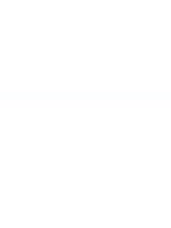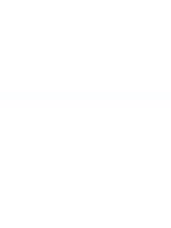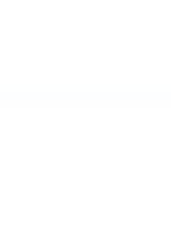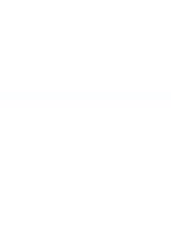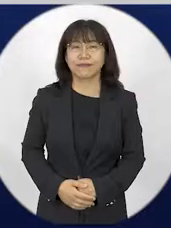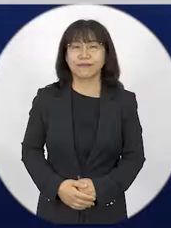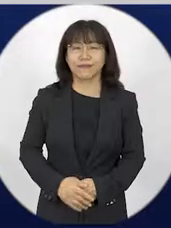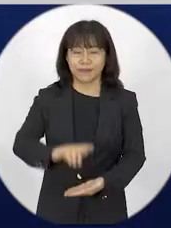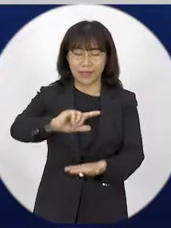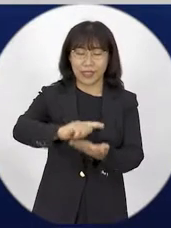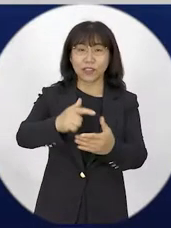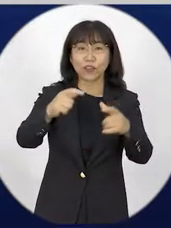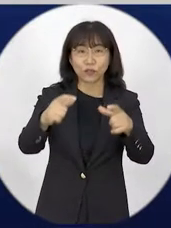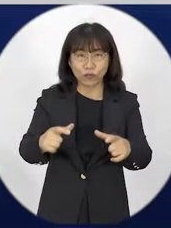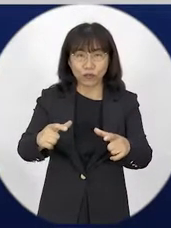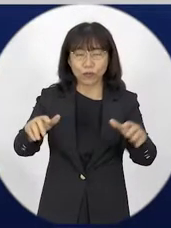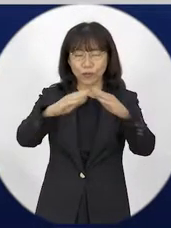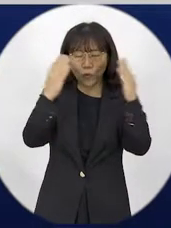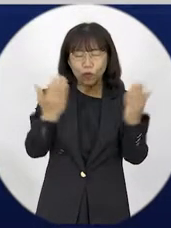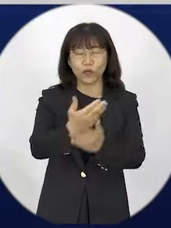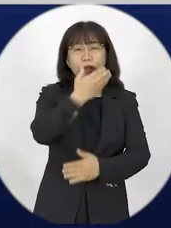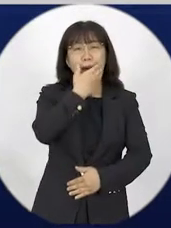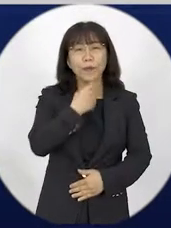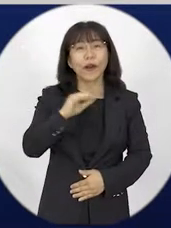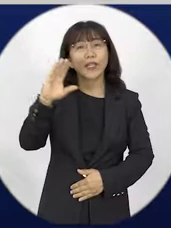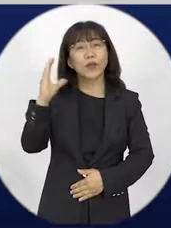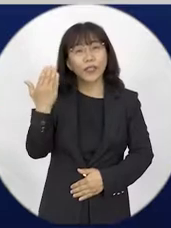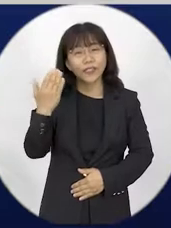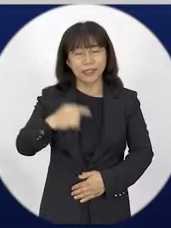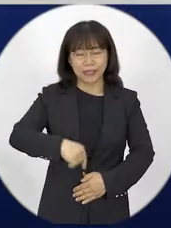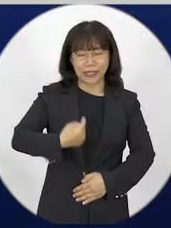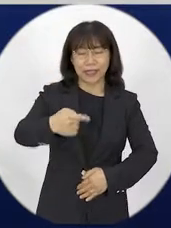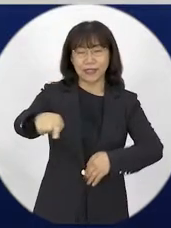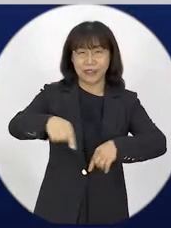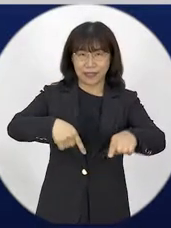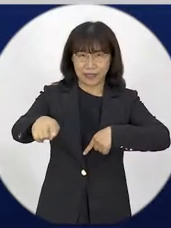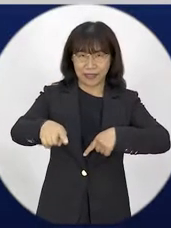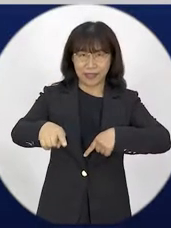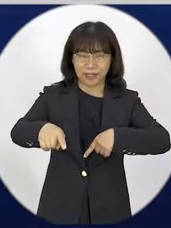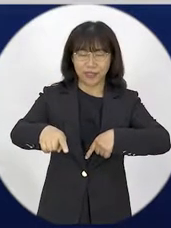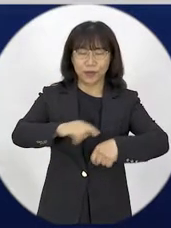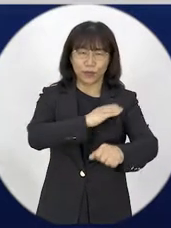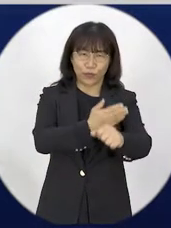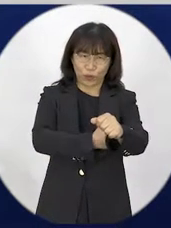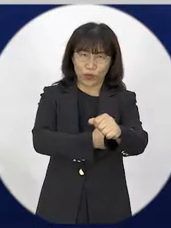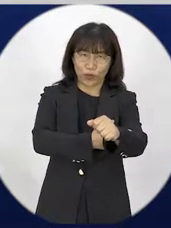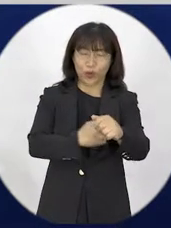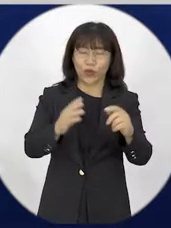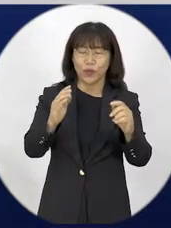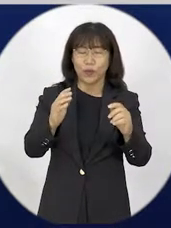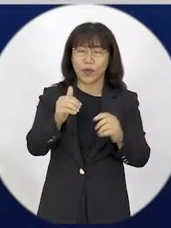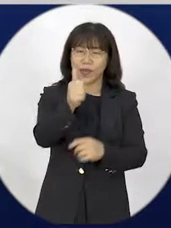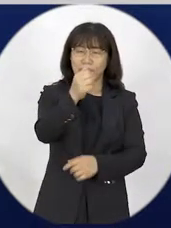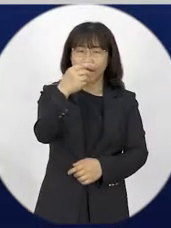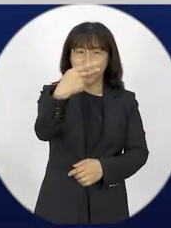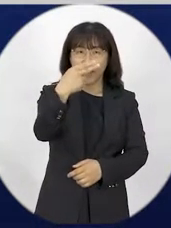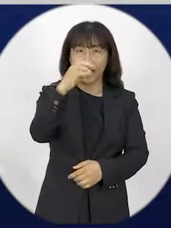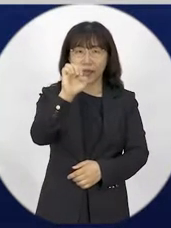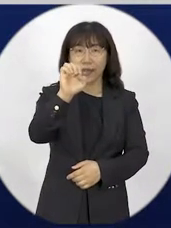여행 가는 달. 강서구가 모두가 행복해지는 자치분권 회의를 주제로 오는 9월